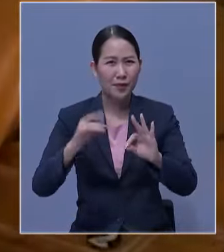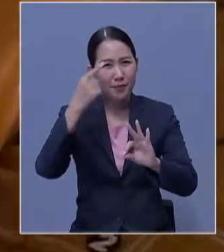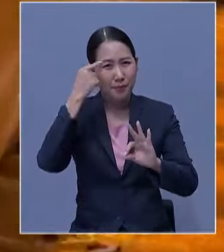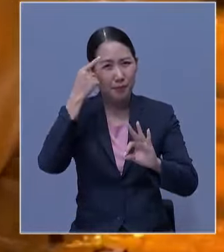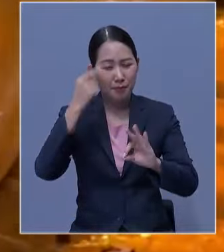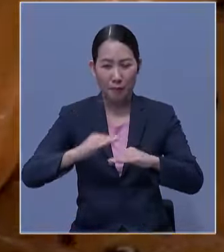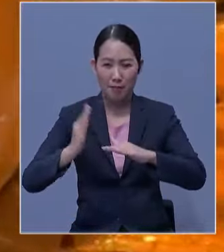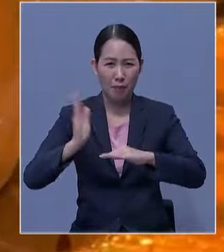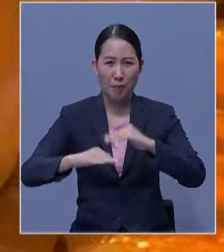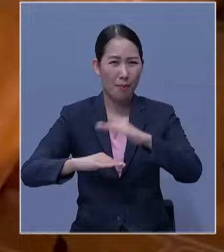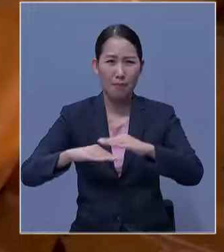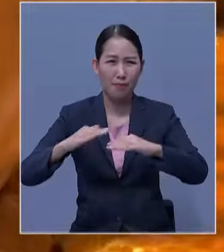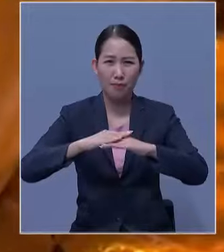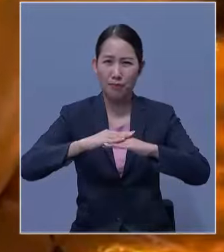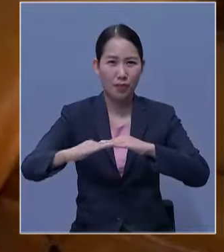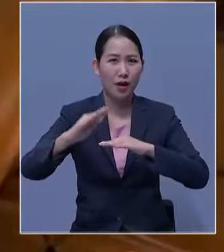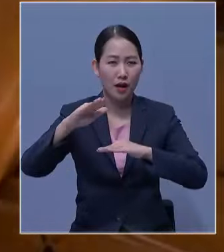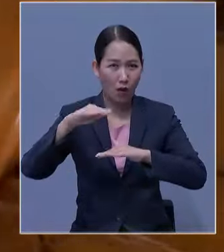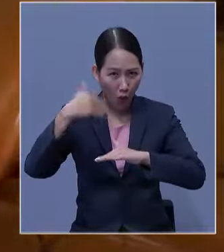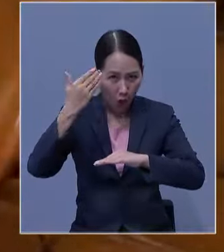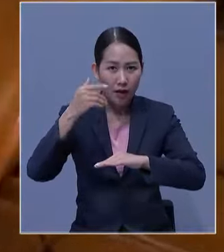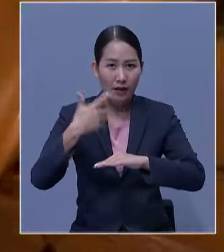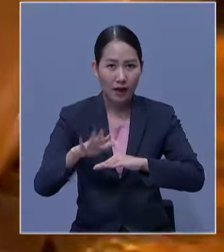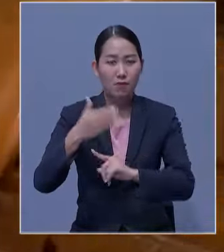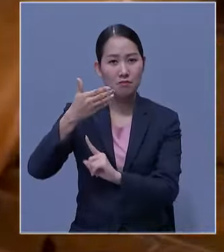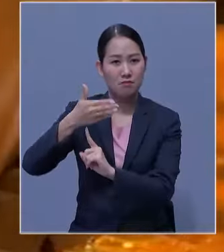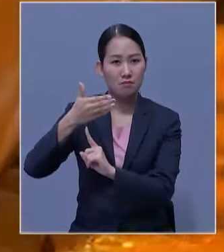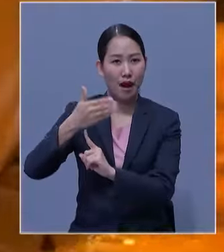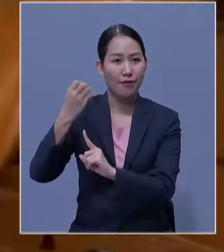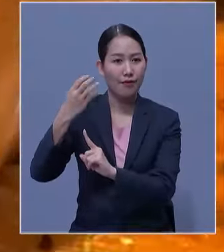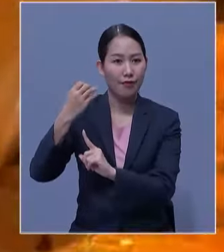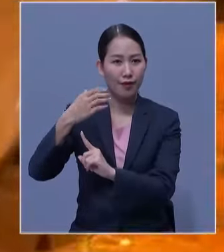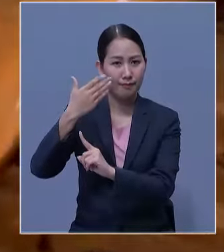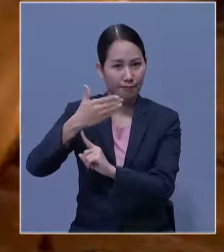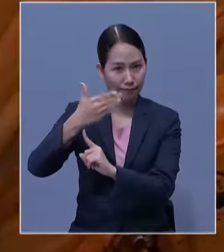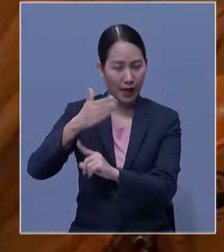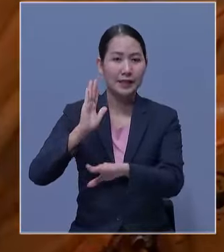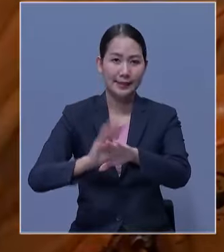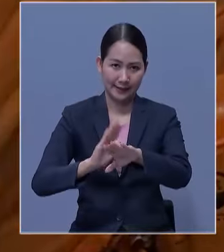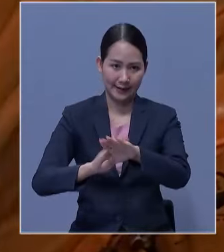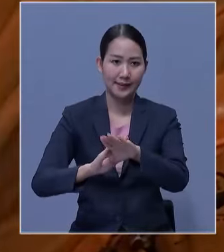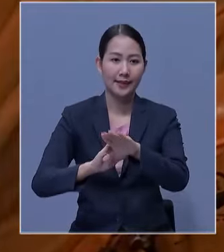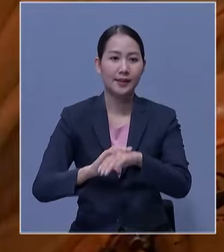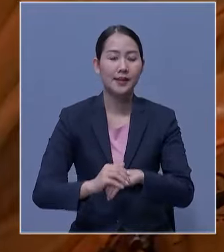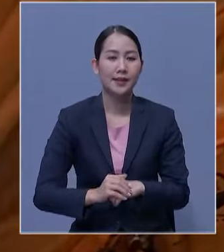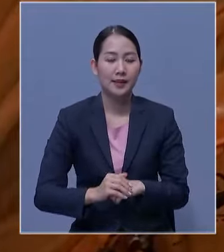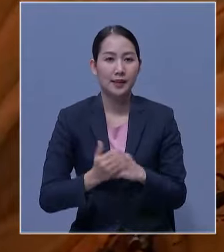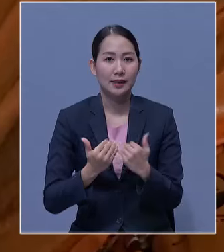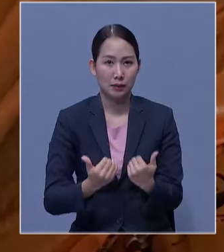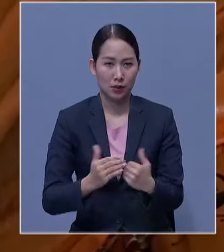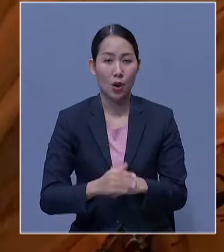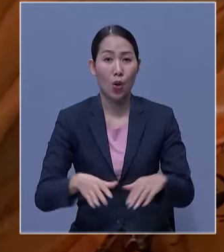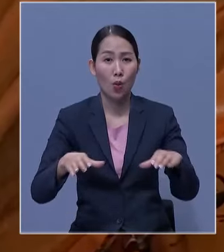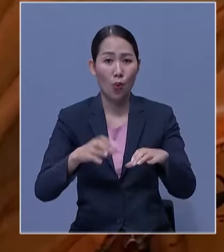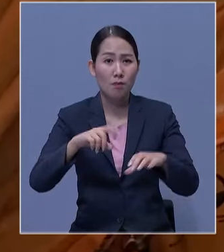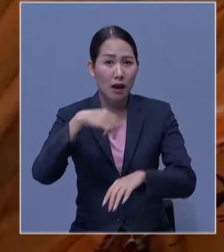ปลายไฟมาติดตั้งเพื่เป็สัญญาค์ ป้องกัไมให้เกิดอุปทิเหตุ้ซ้อนส่นทางผู้เสียหาย ก็แนะนำวาให้ไปแ